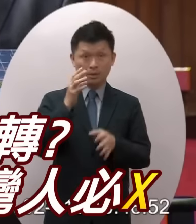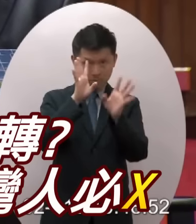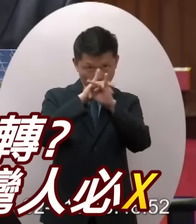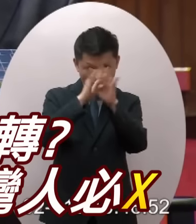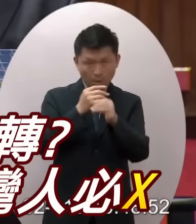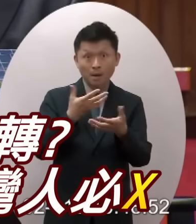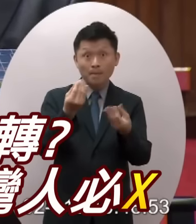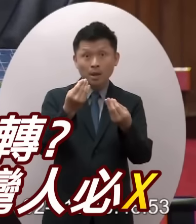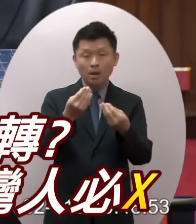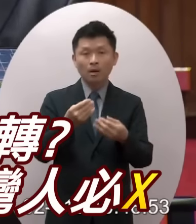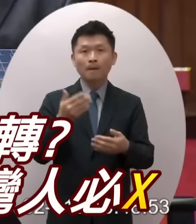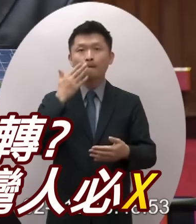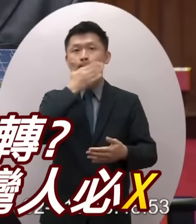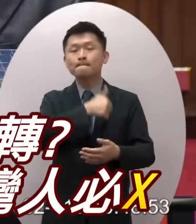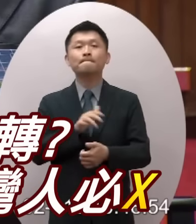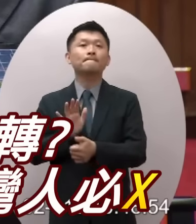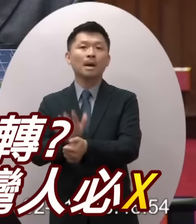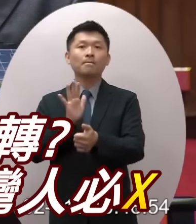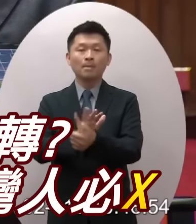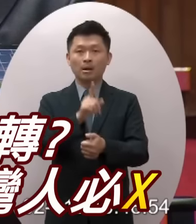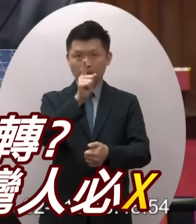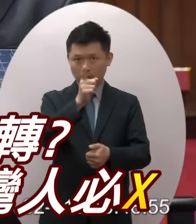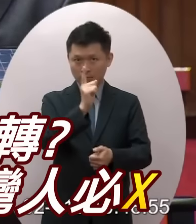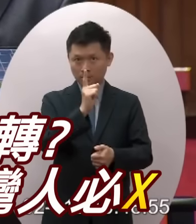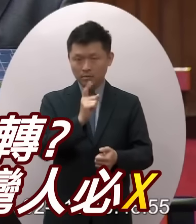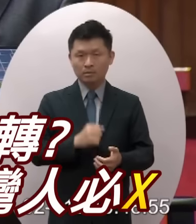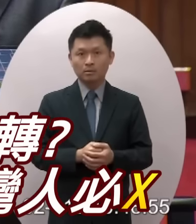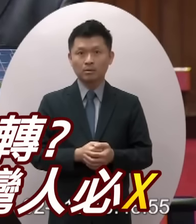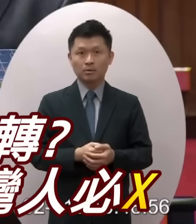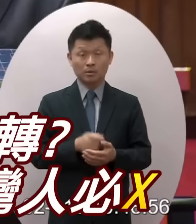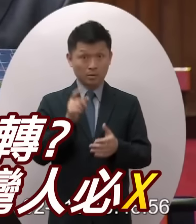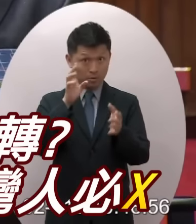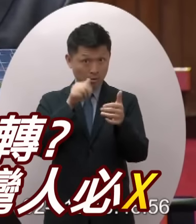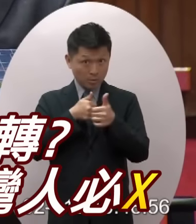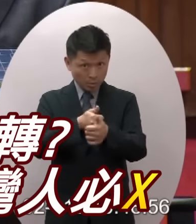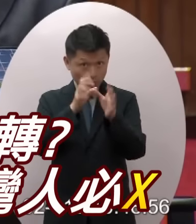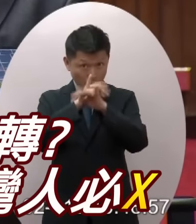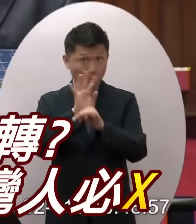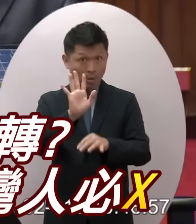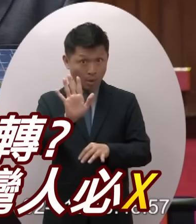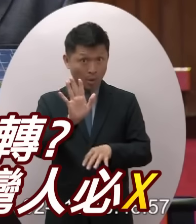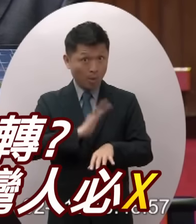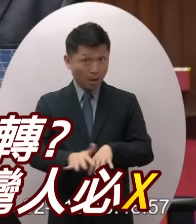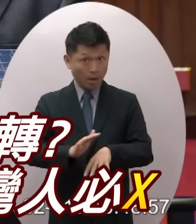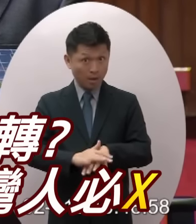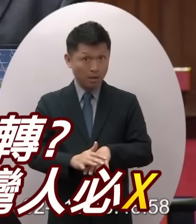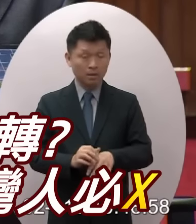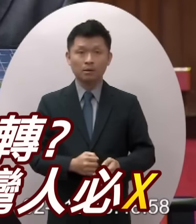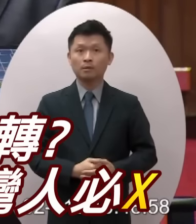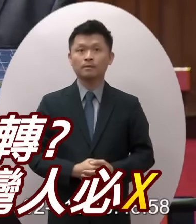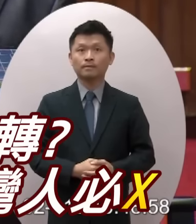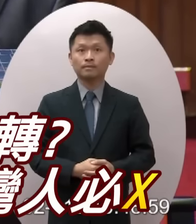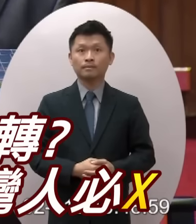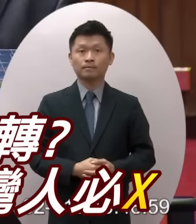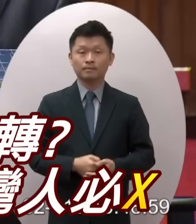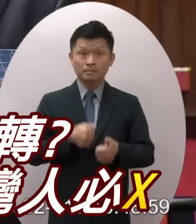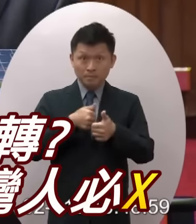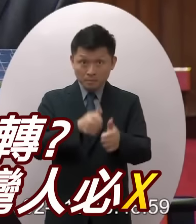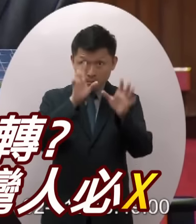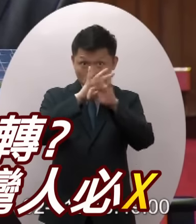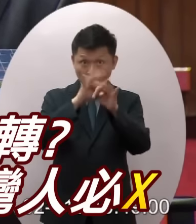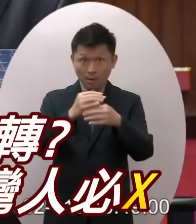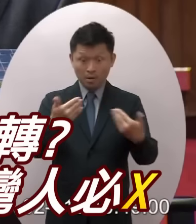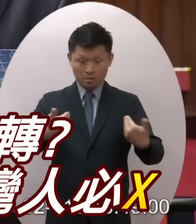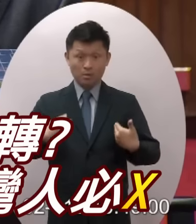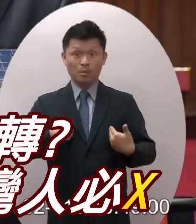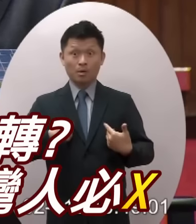变作包庇，你都有关系。 会查， 会查，肯定会查。 会查， 你这个查不是为了我吃两